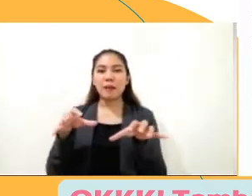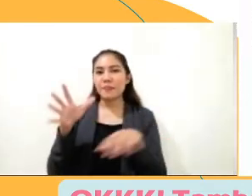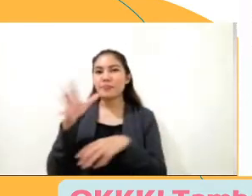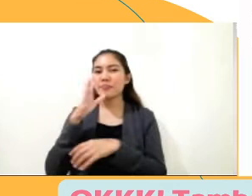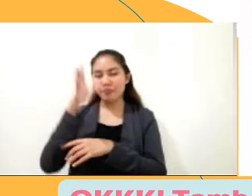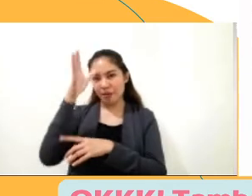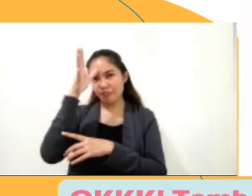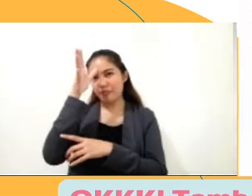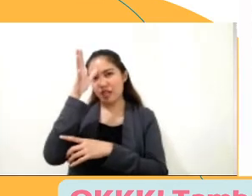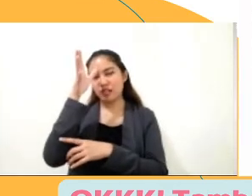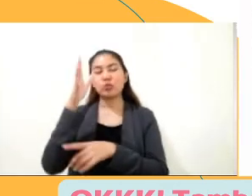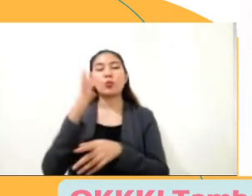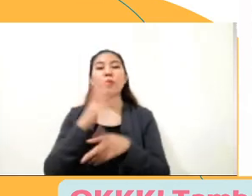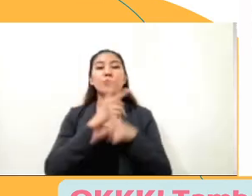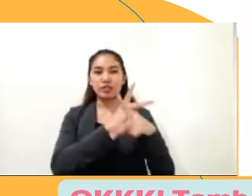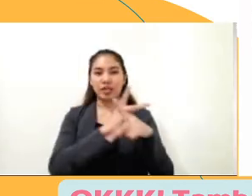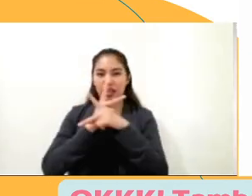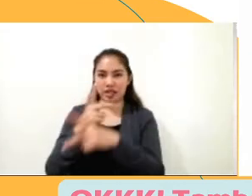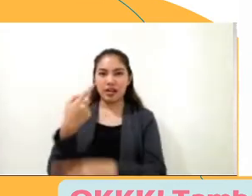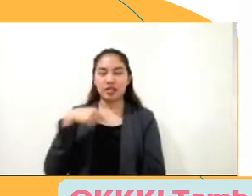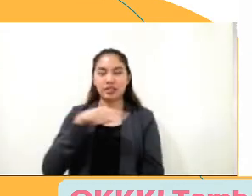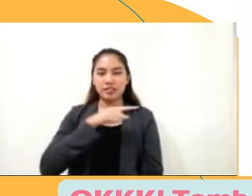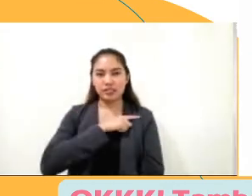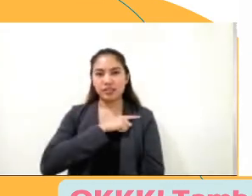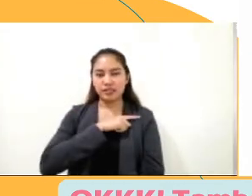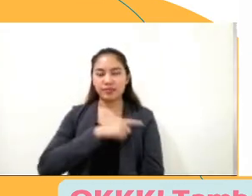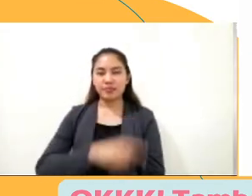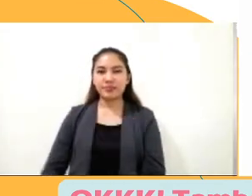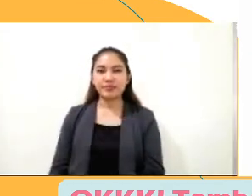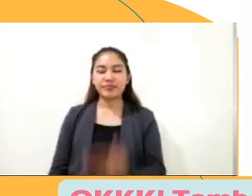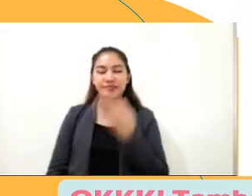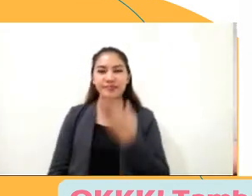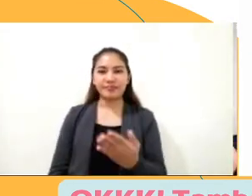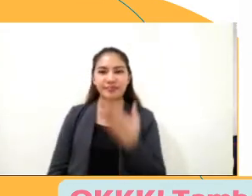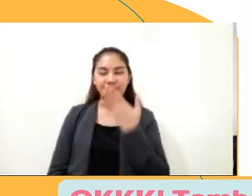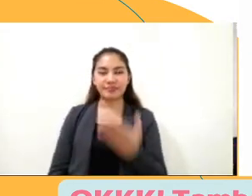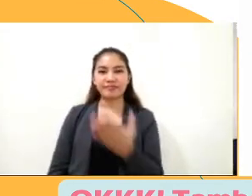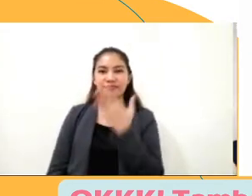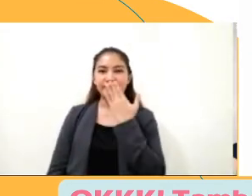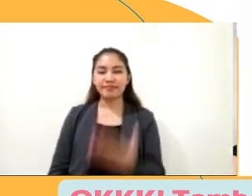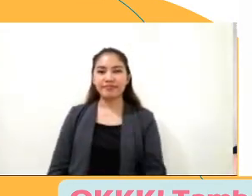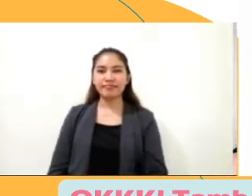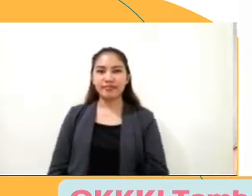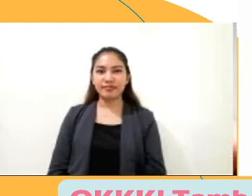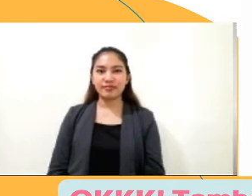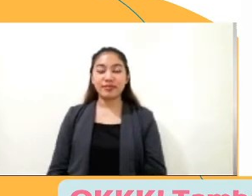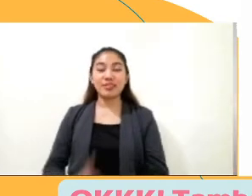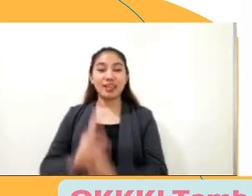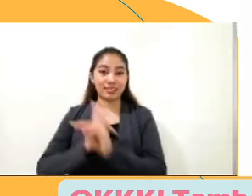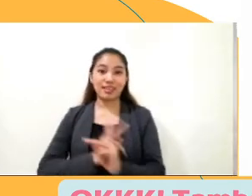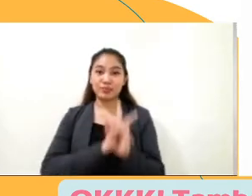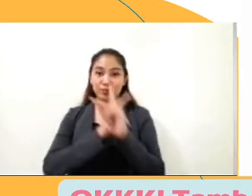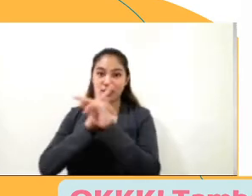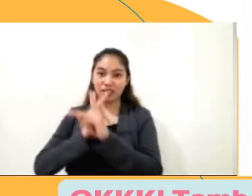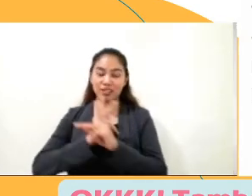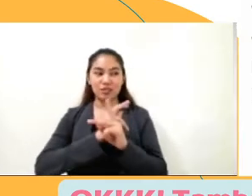maprotektahan at maging ligtas. Maraming salamat po at mag-ingat po tayong